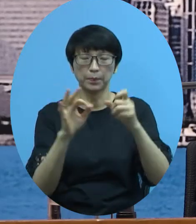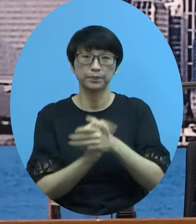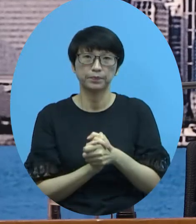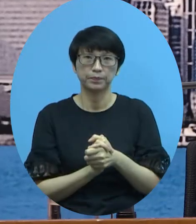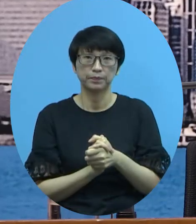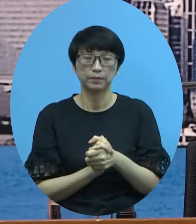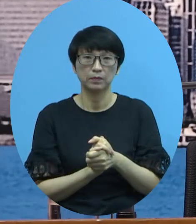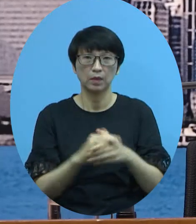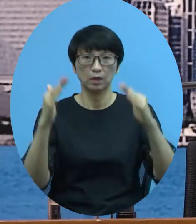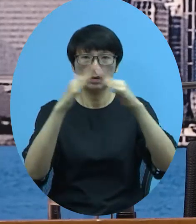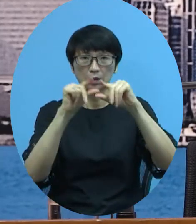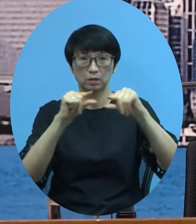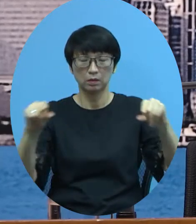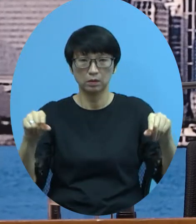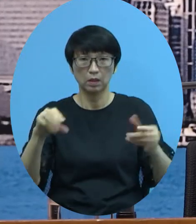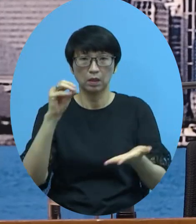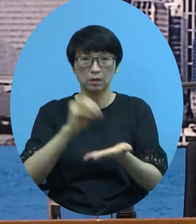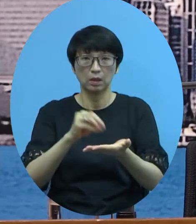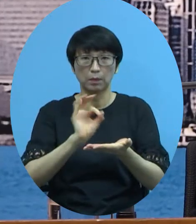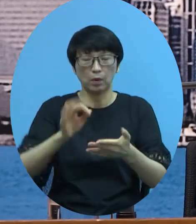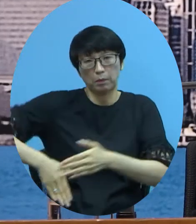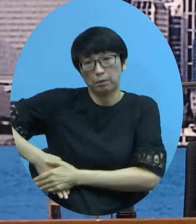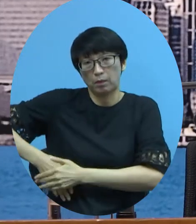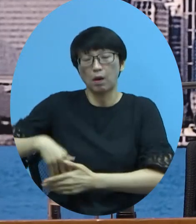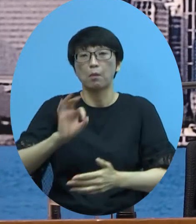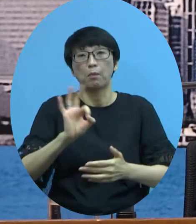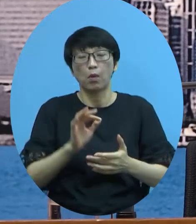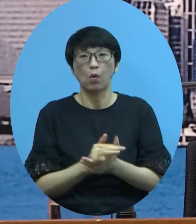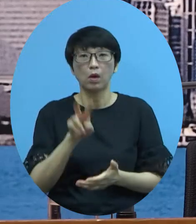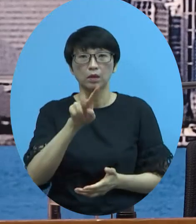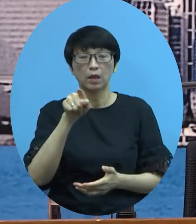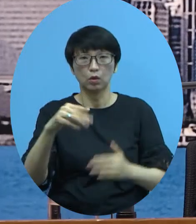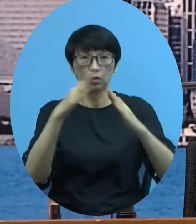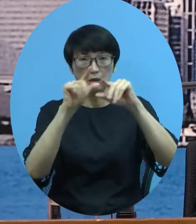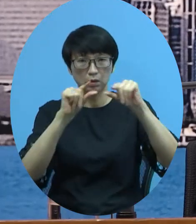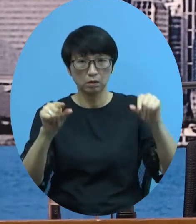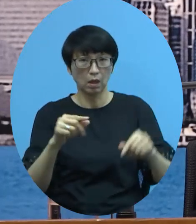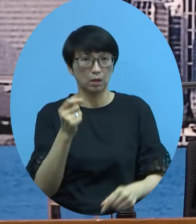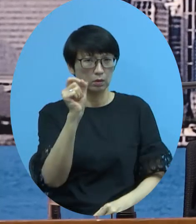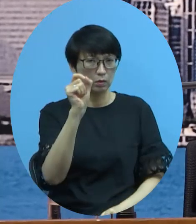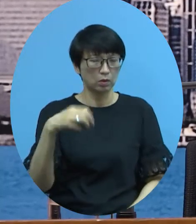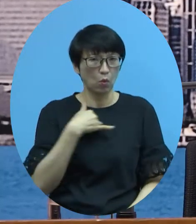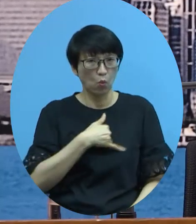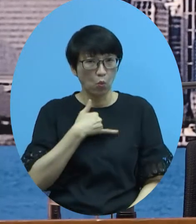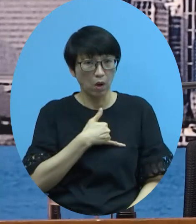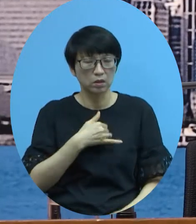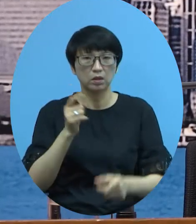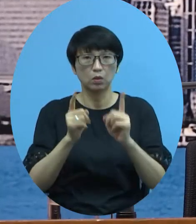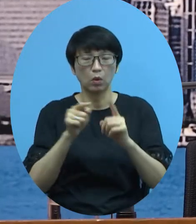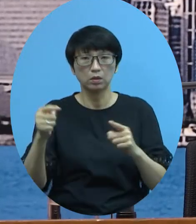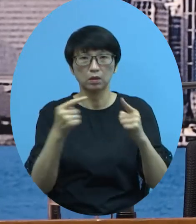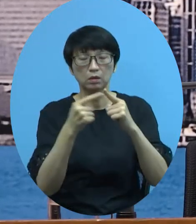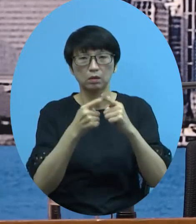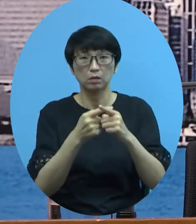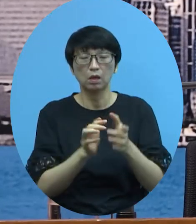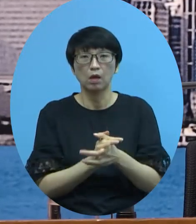933確實地址我就冇帶起身，咁我哋睇佢嘅地址就有少少懷疑會唔會同人其他人士共用設